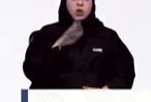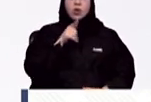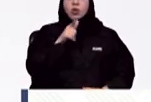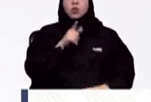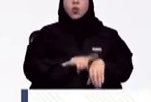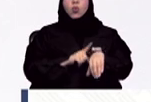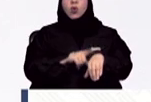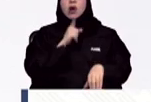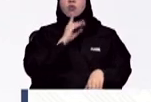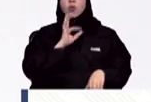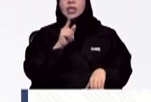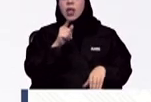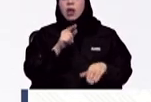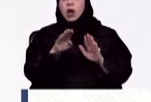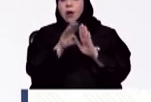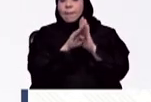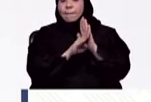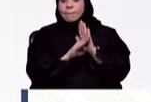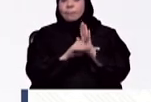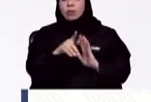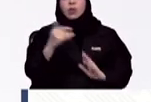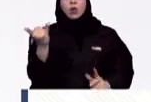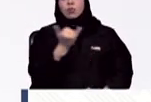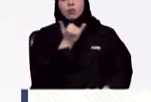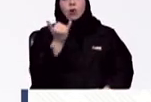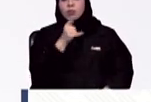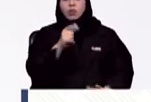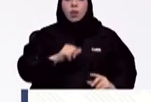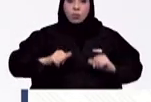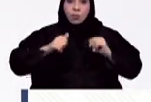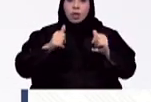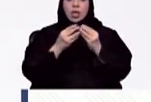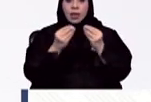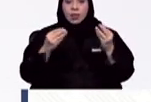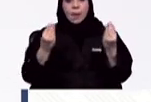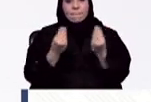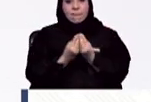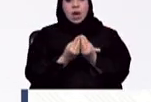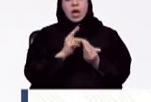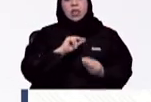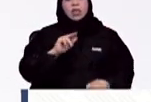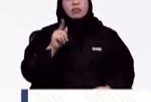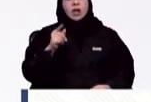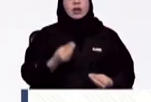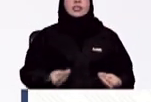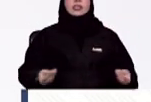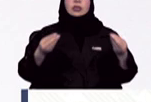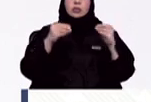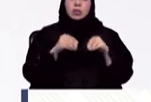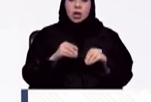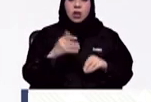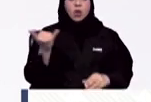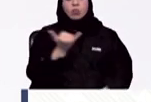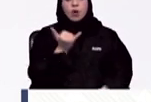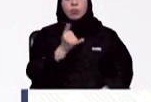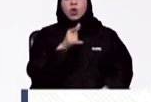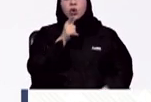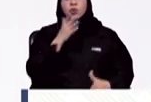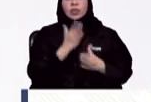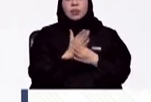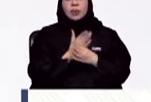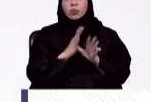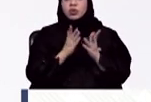في هذه المبادرة أنها لم تكن أحادية, كانت ضمن مبادرات أخرى. نعم. تسمح لهذه المبادرة بالتنفيذ, واللي أهمها اللي هي